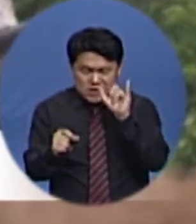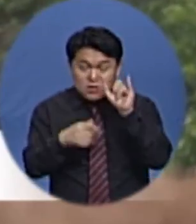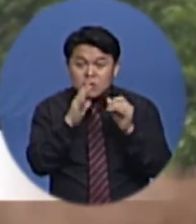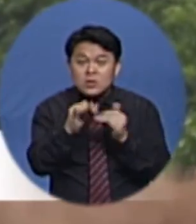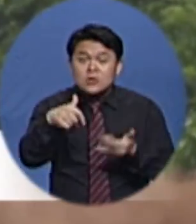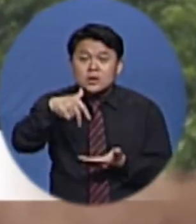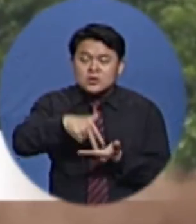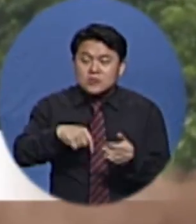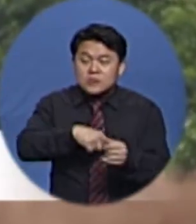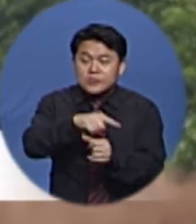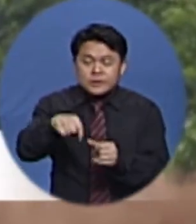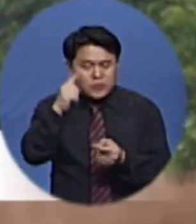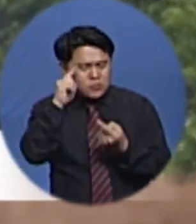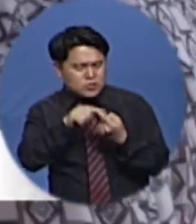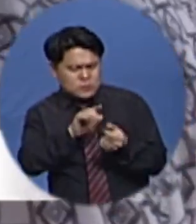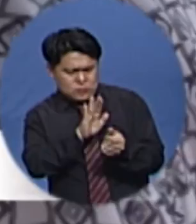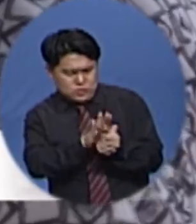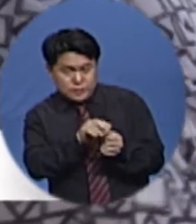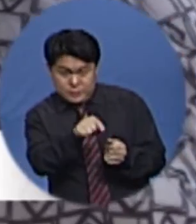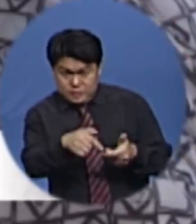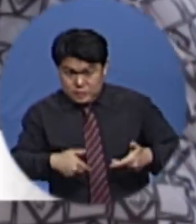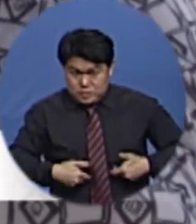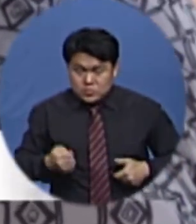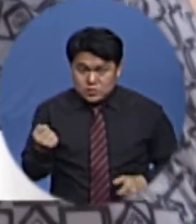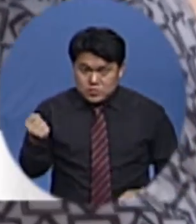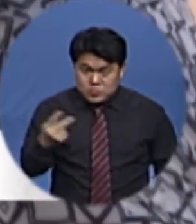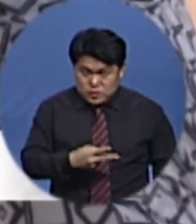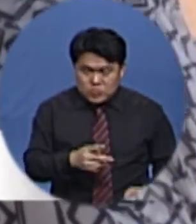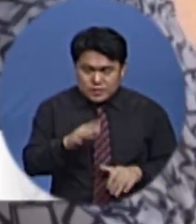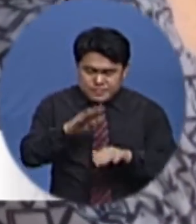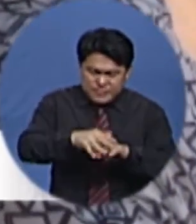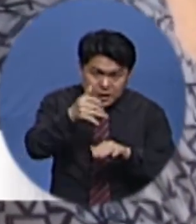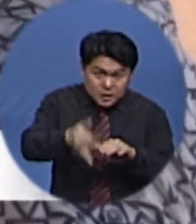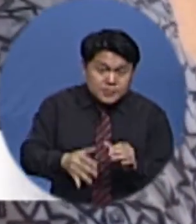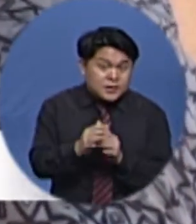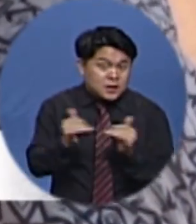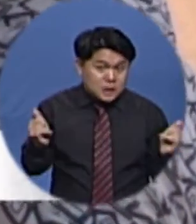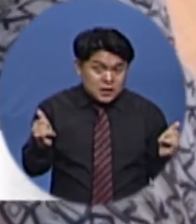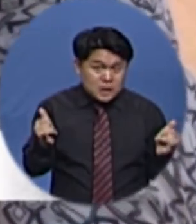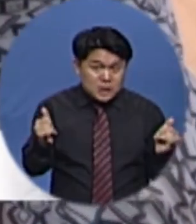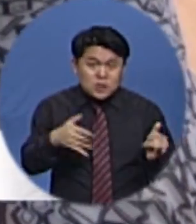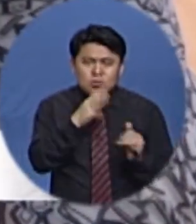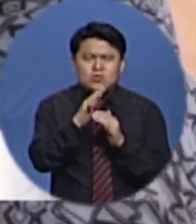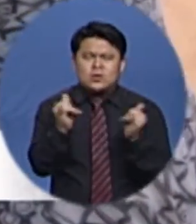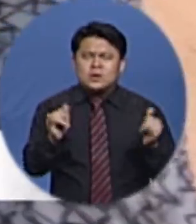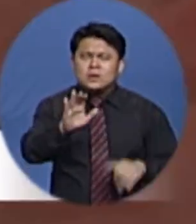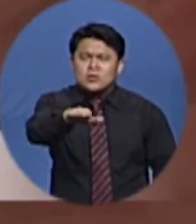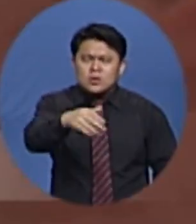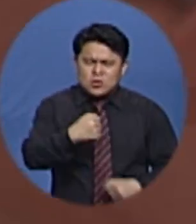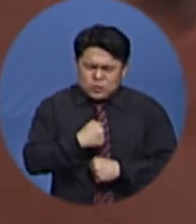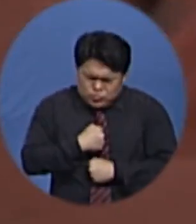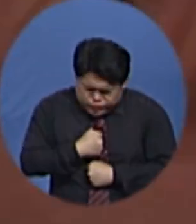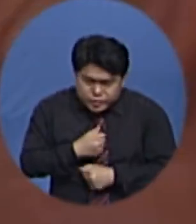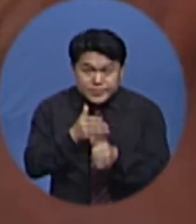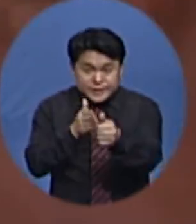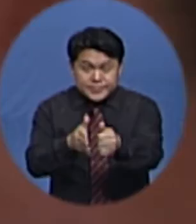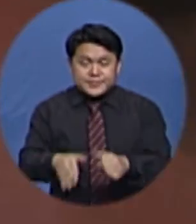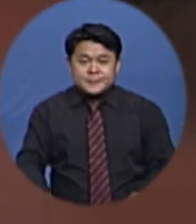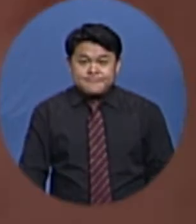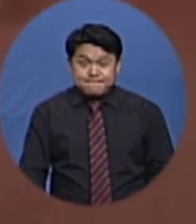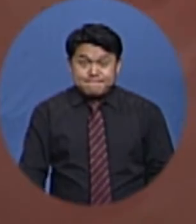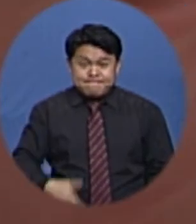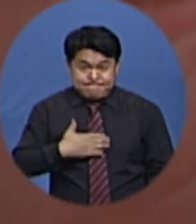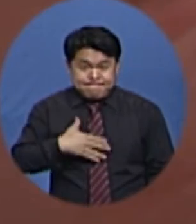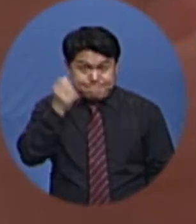경우 주변에 관심이 필요하고 특히 농반일을 하는 농어촌 지역 고령자들은 각별한 주의가 필요하니